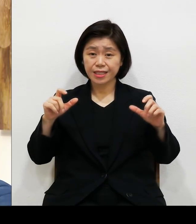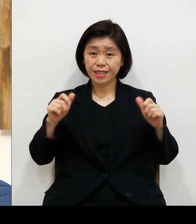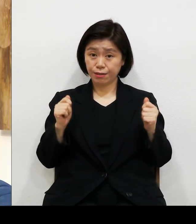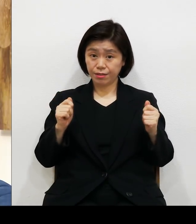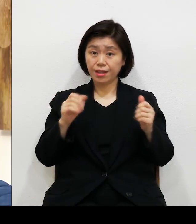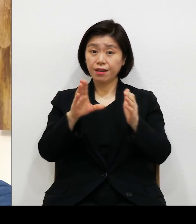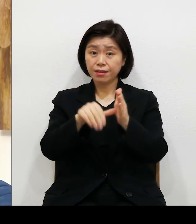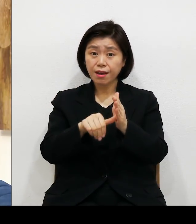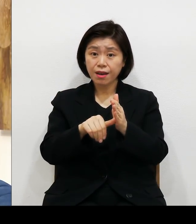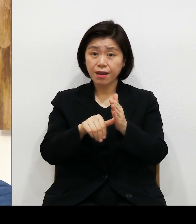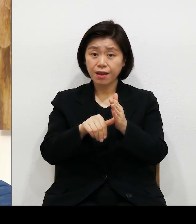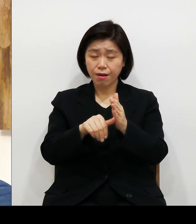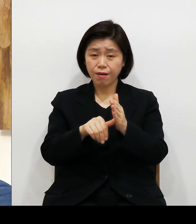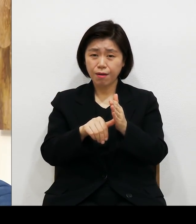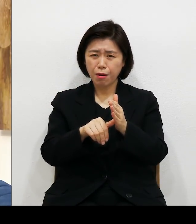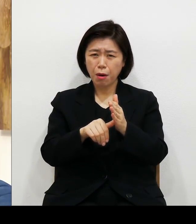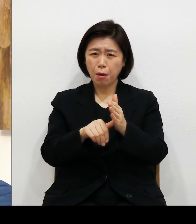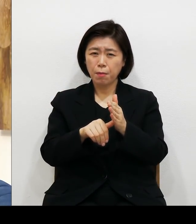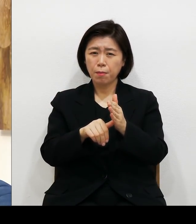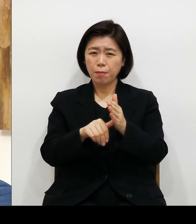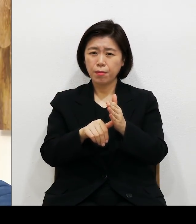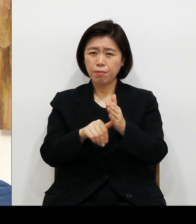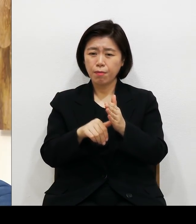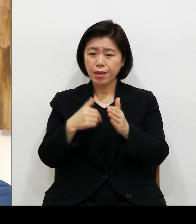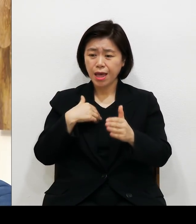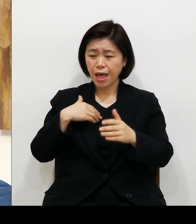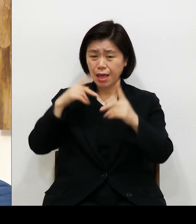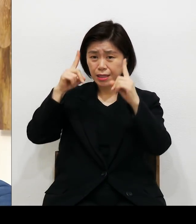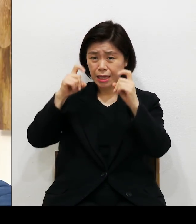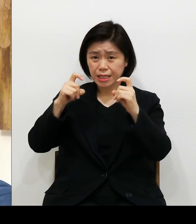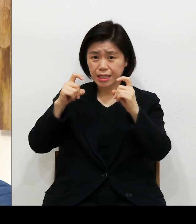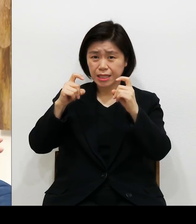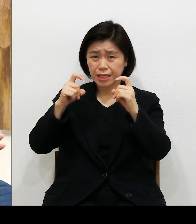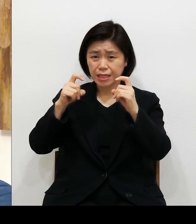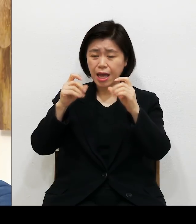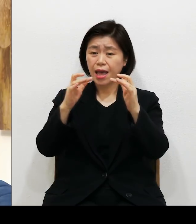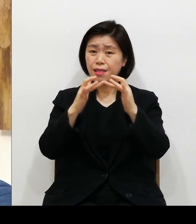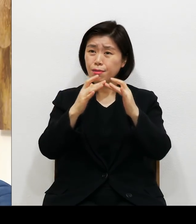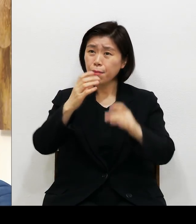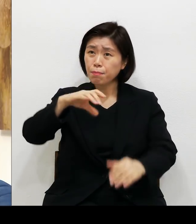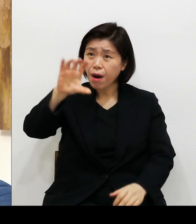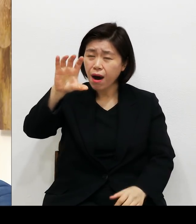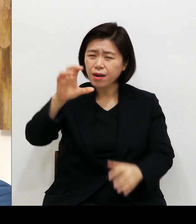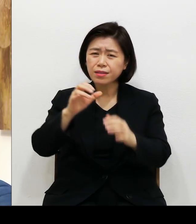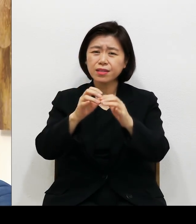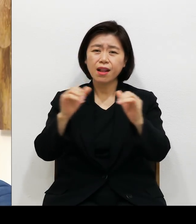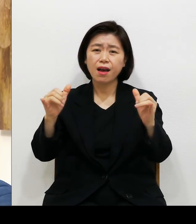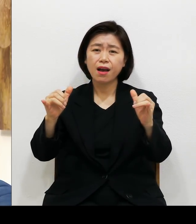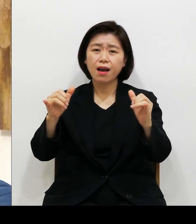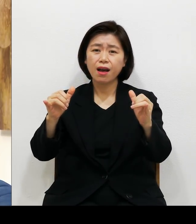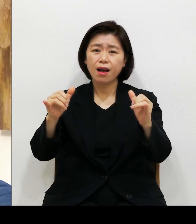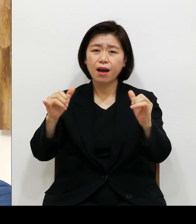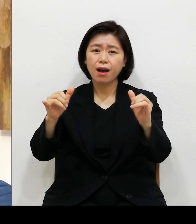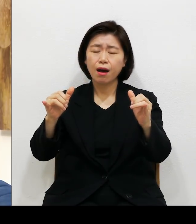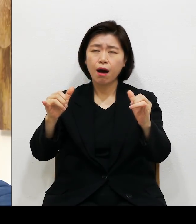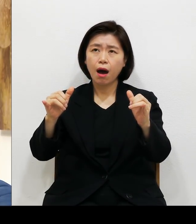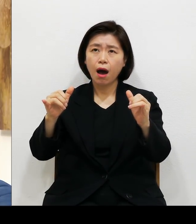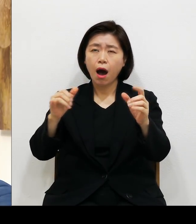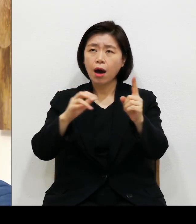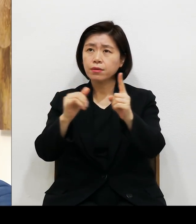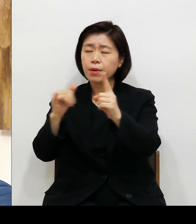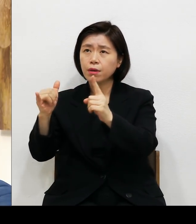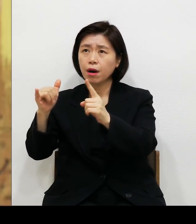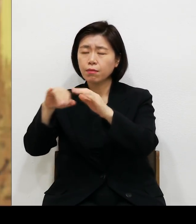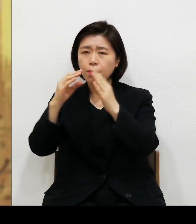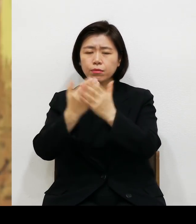찍어서 이렇게 그렇죠. 올려보내주신 거며 그 모든 게 제 능력으로 된 게 하나도 없는 거예요.